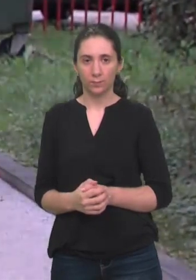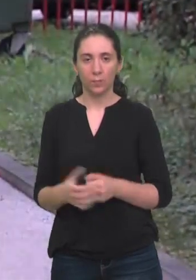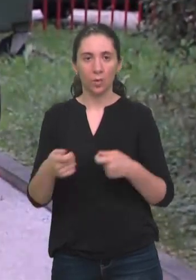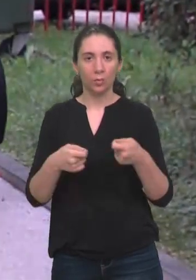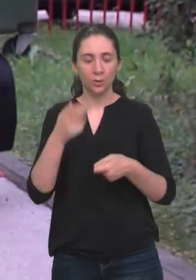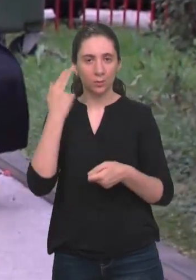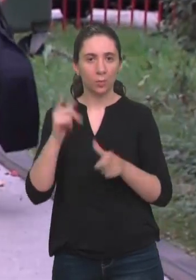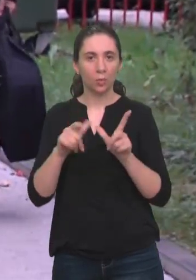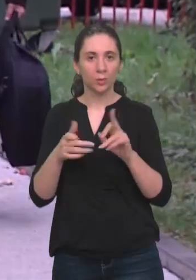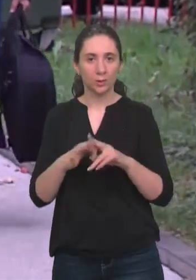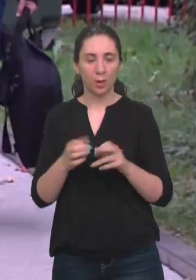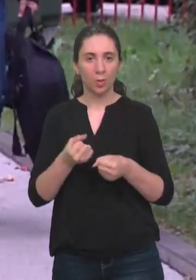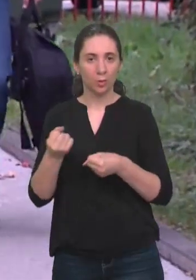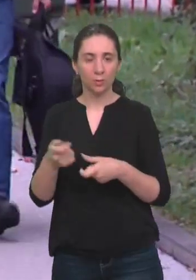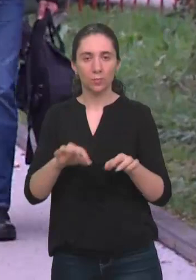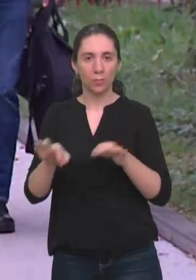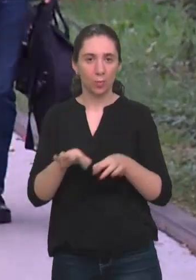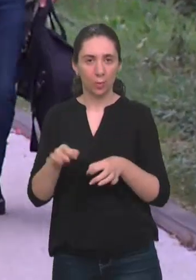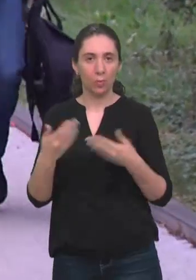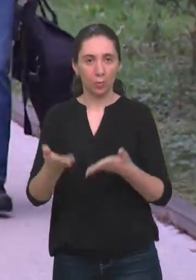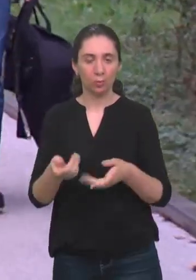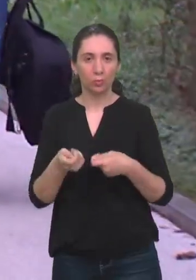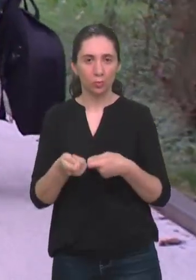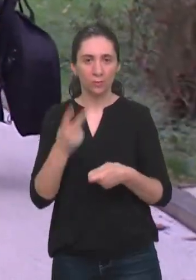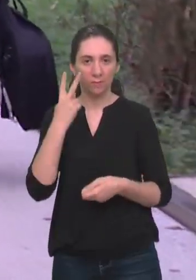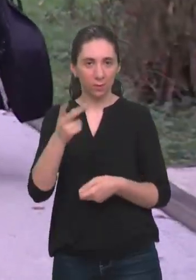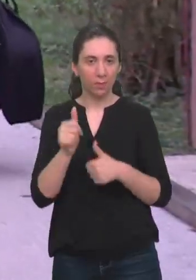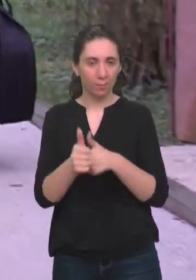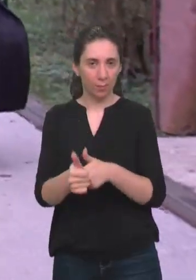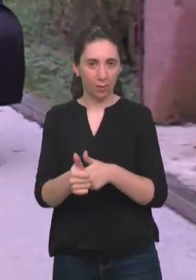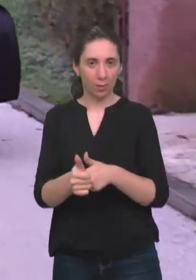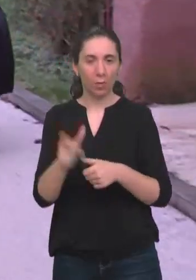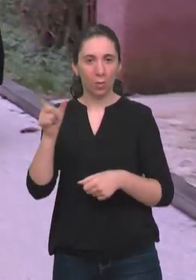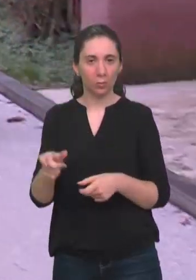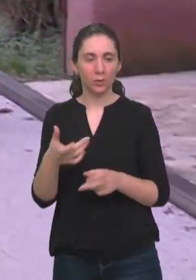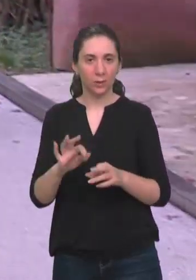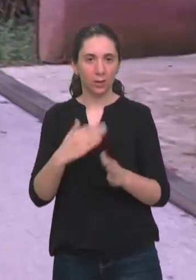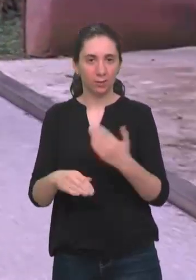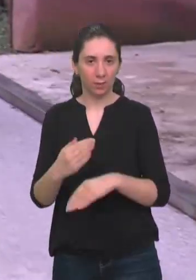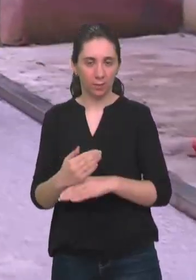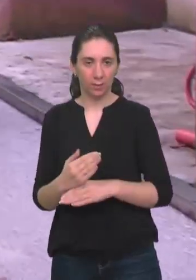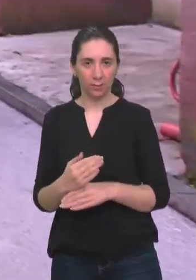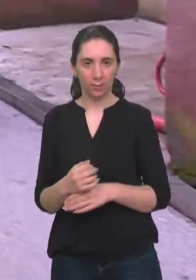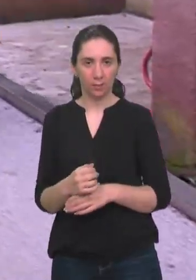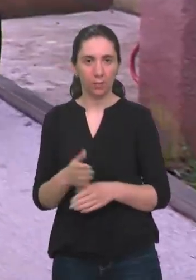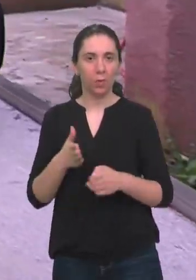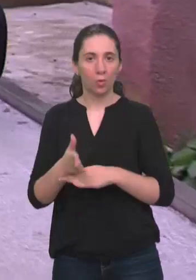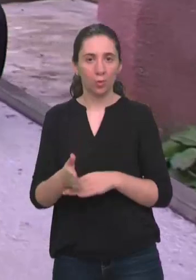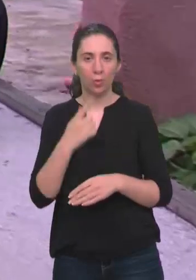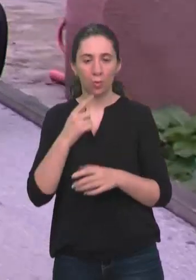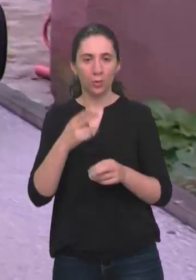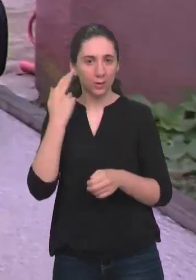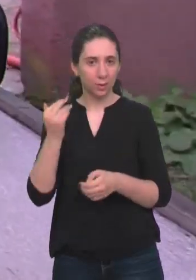Udruga Slijepih uska nositelj je projekta pružanje usluge videćeg pratitelja osobama s invaliditetom, kroz koji